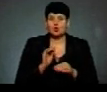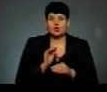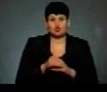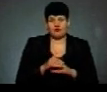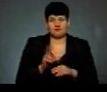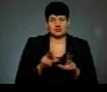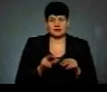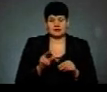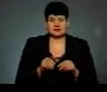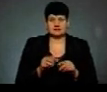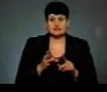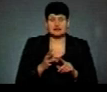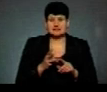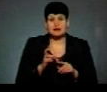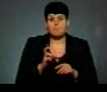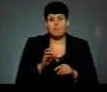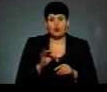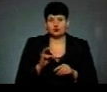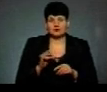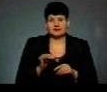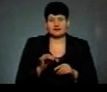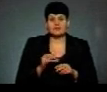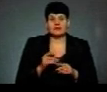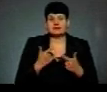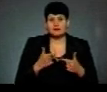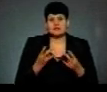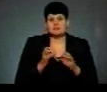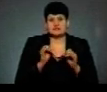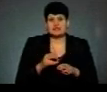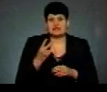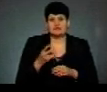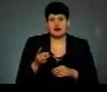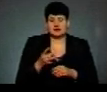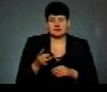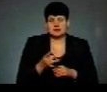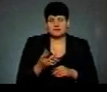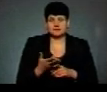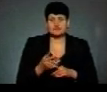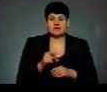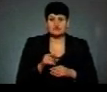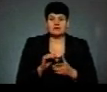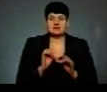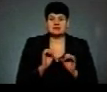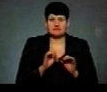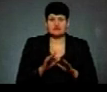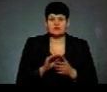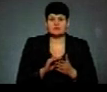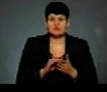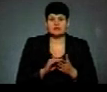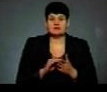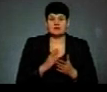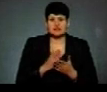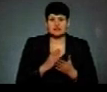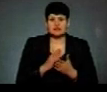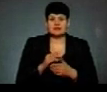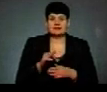просто як такий останній бонус. Направду, іспит потрібно здавати за два рази, і обидва, до речі, цей предмет, який вона здавала, вони складалися і складаються зараз